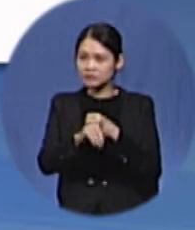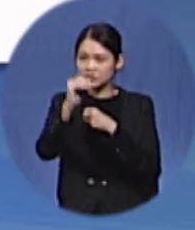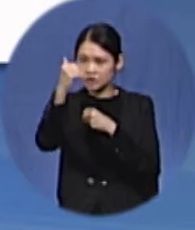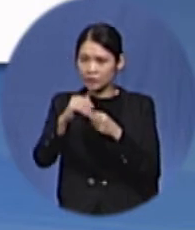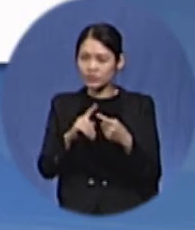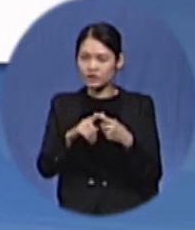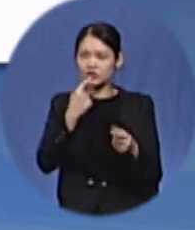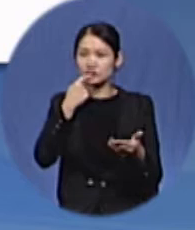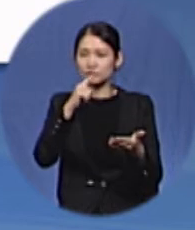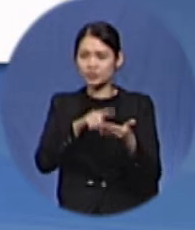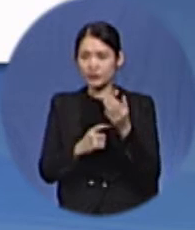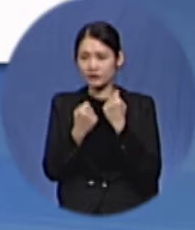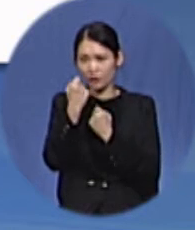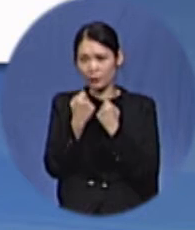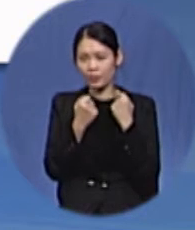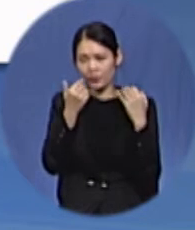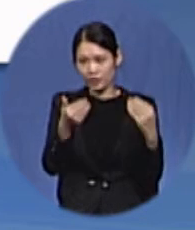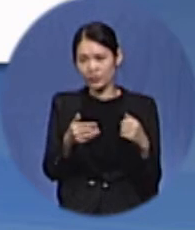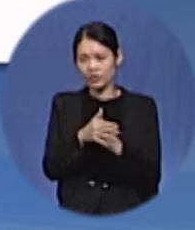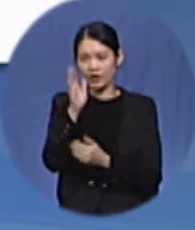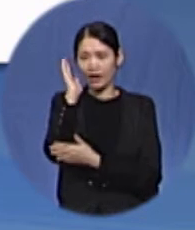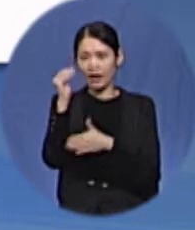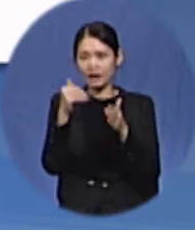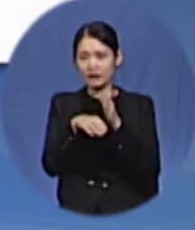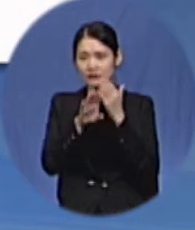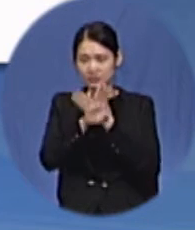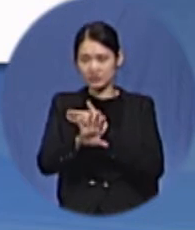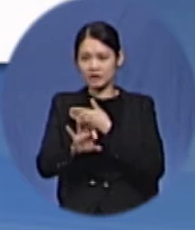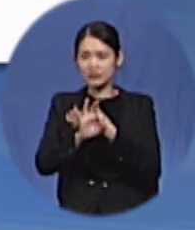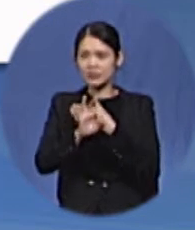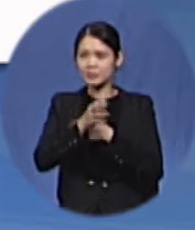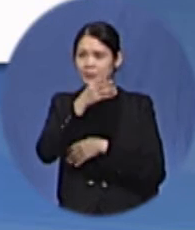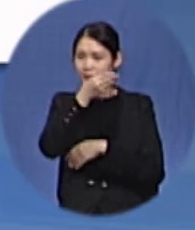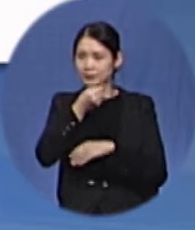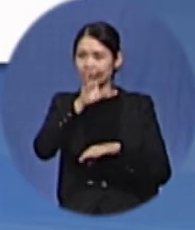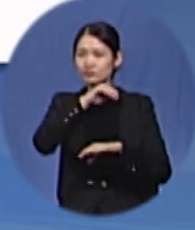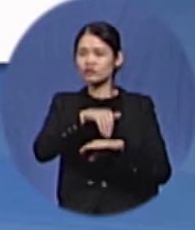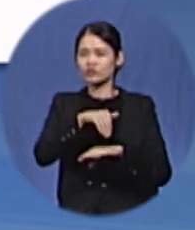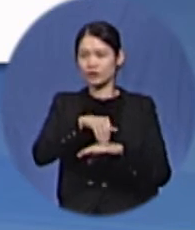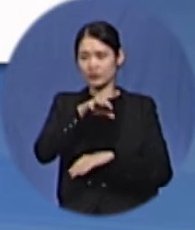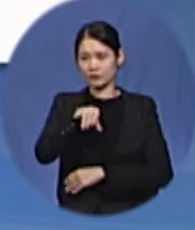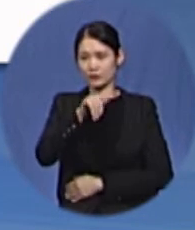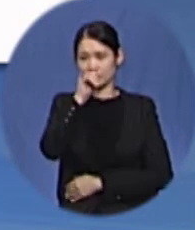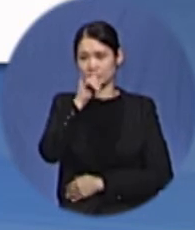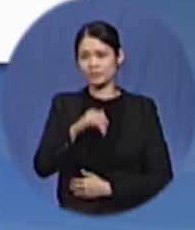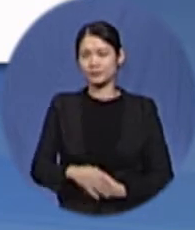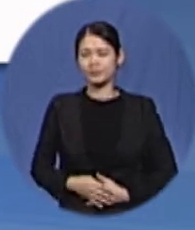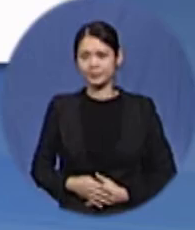알기 쉽게 진행됐으며 강의 후 모의 투표 체험을 하는 자리도 마련됐습니다.